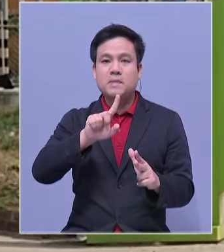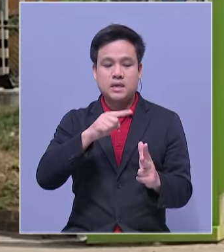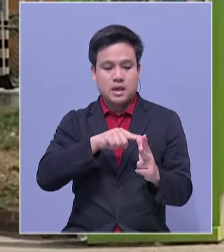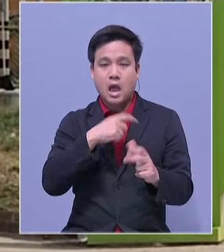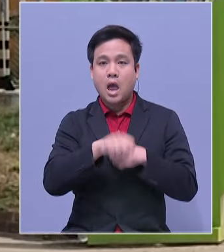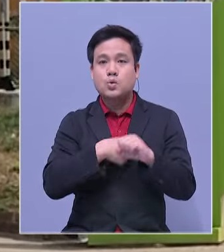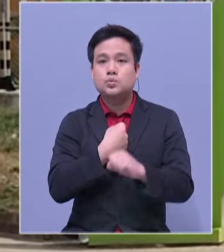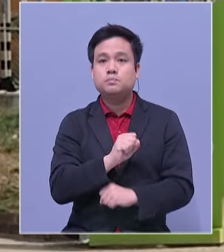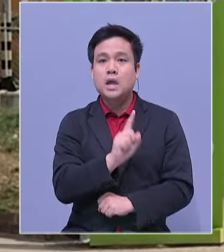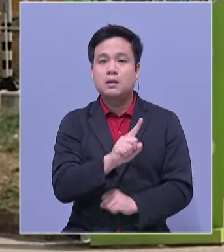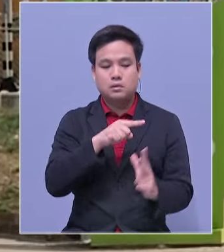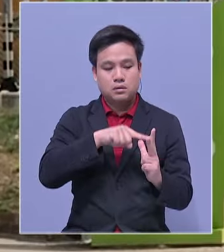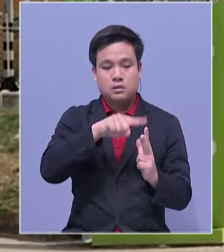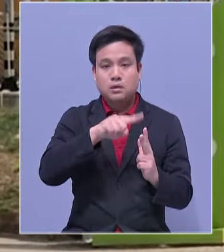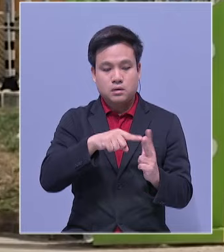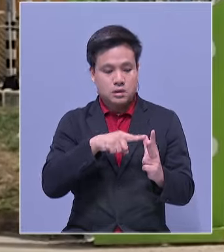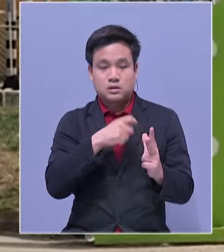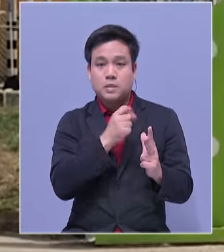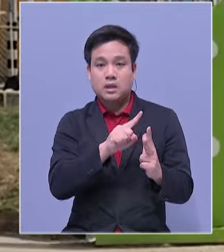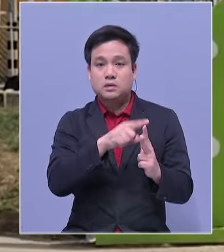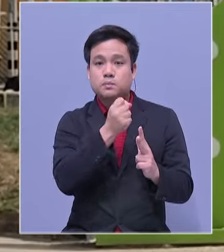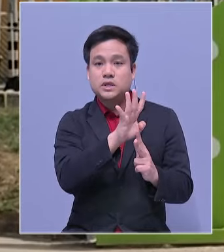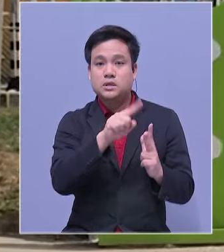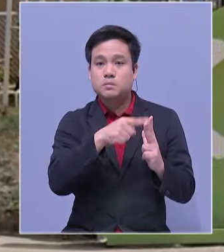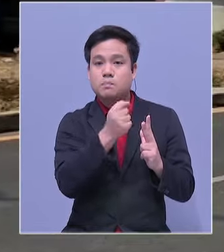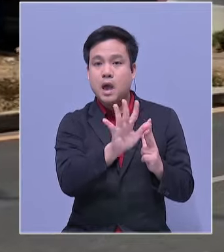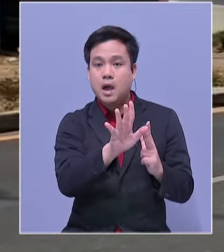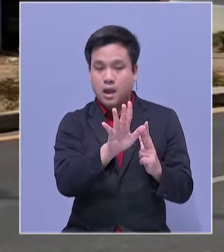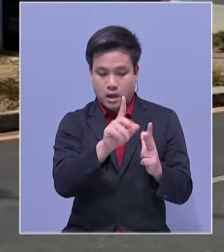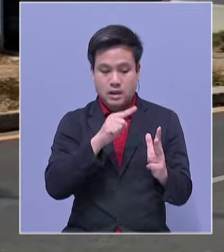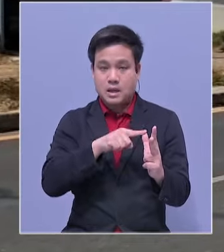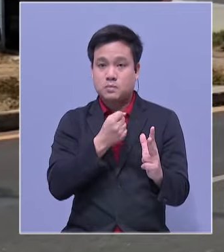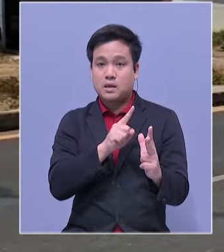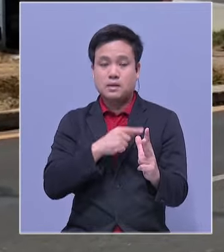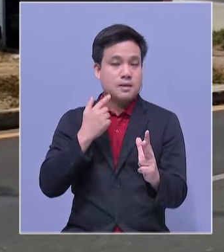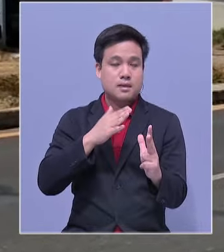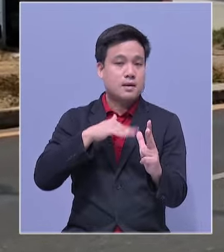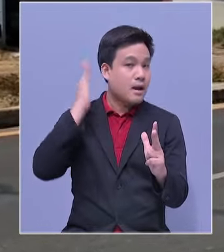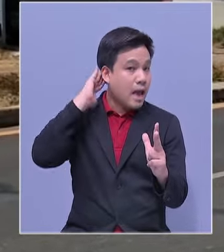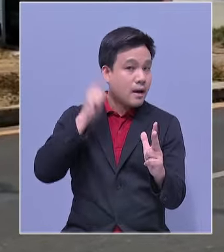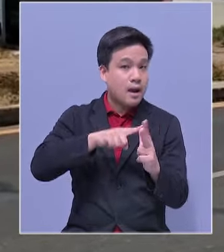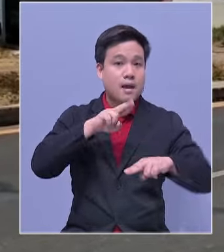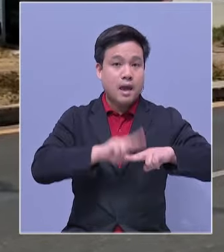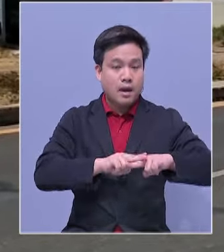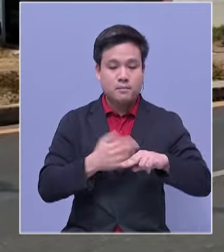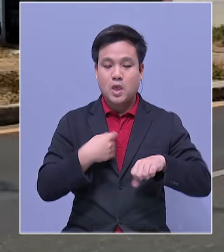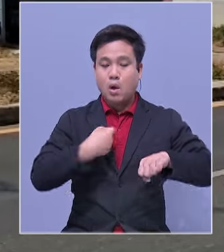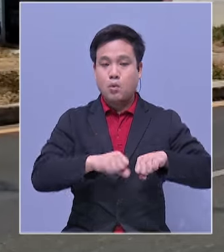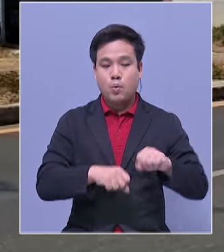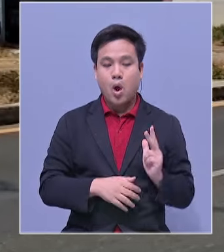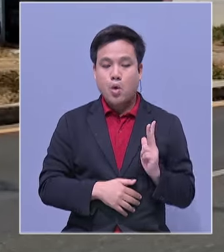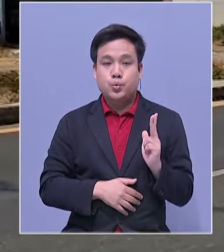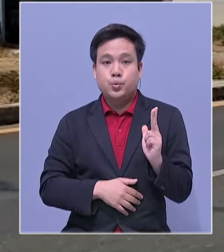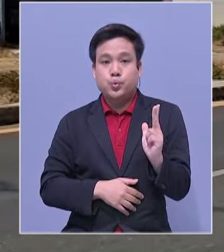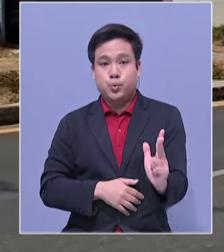คุณผู้ชมอายุสิ 14 15 11อ่ะเด็กชายบีอายุ 11ปีนั่งท้ายพอมาถึงที่เกิดเหตุนะคะมีกลุ่มวัย